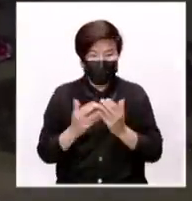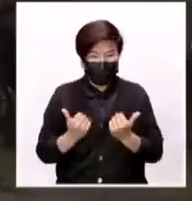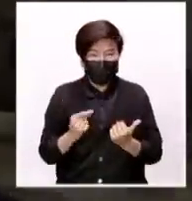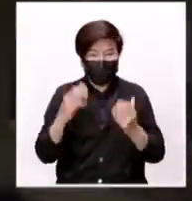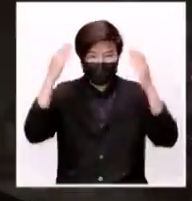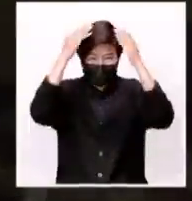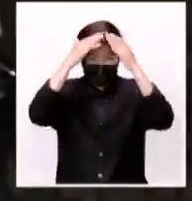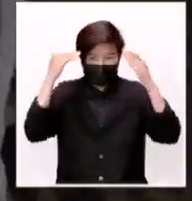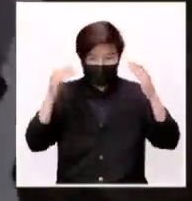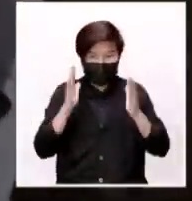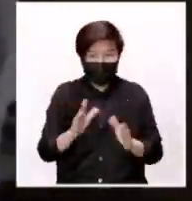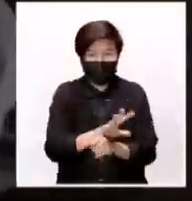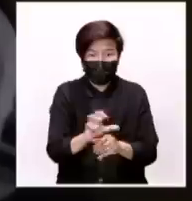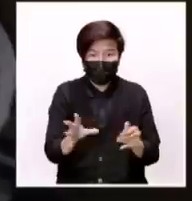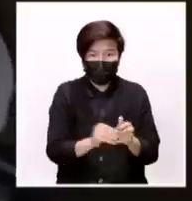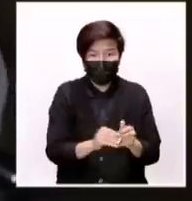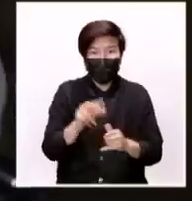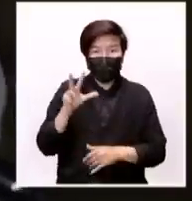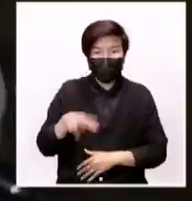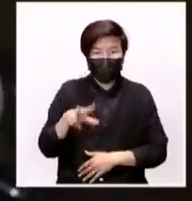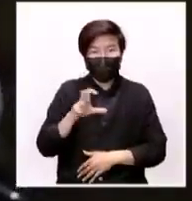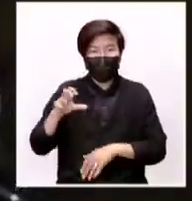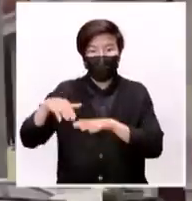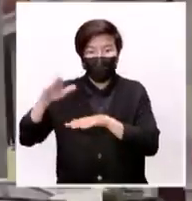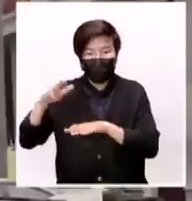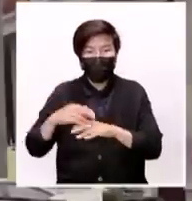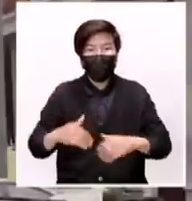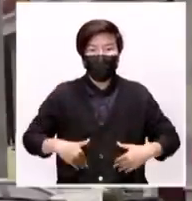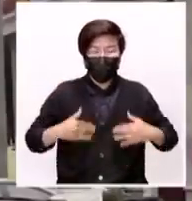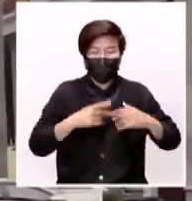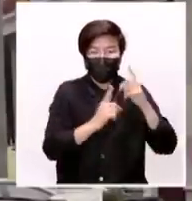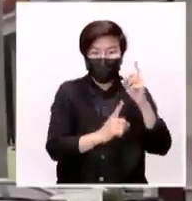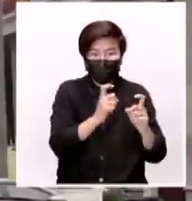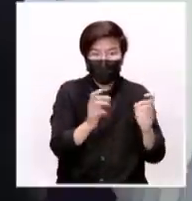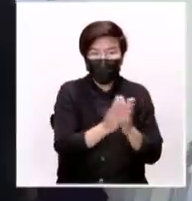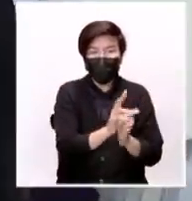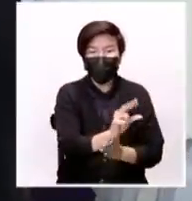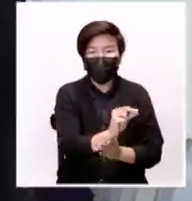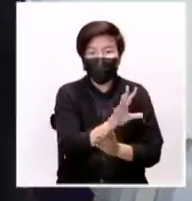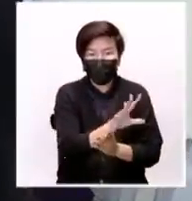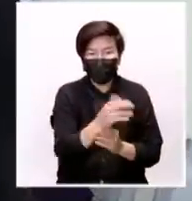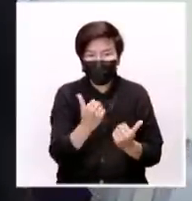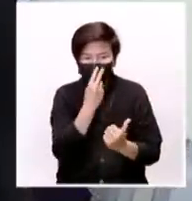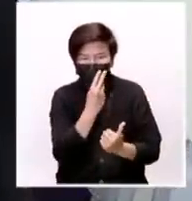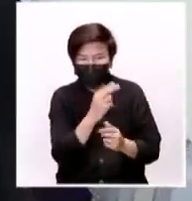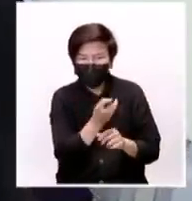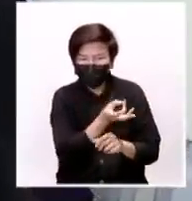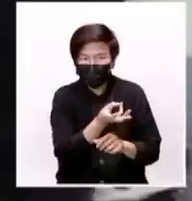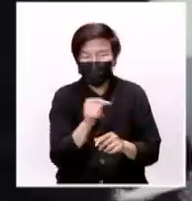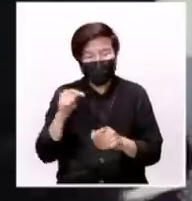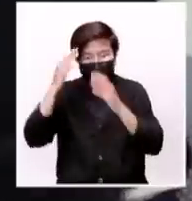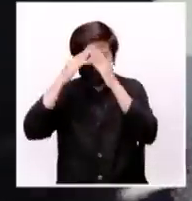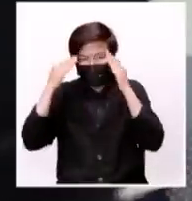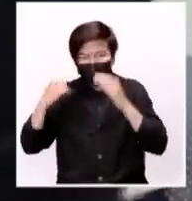นี้เวียดนามมีผู้ติดเชื้อสะสม 3,300 กว่าคนแล้วนะคะแล้วก็เสียชีวิต35คนซึ่งมันอาจจะดูไม่เยอะแต่เยอะสำหรับเวียดน